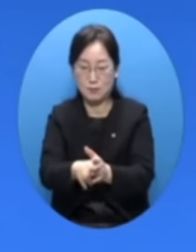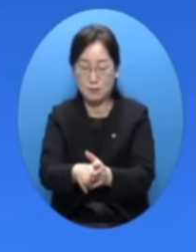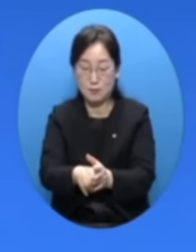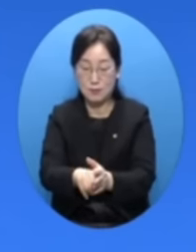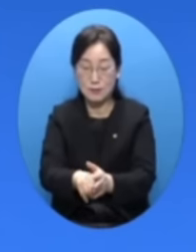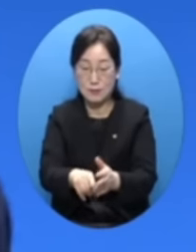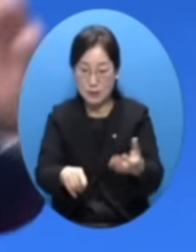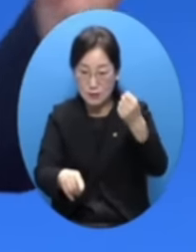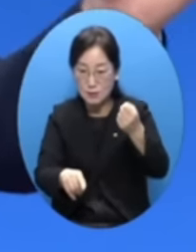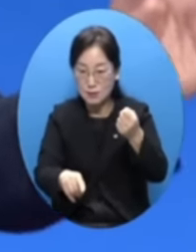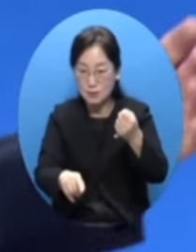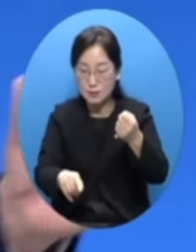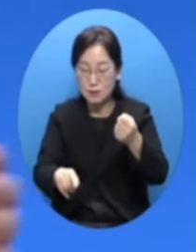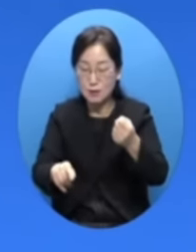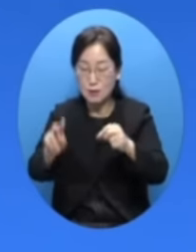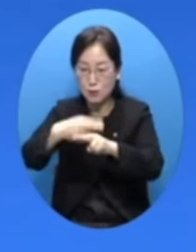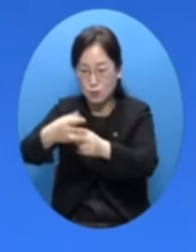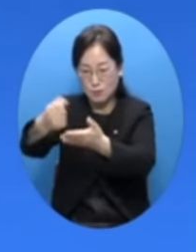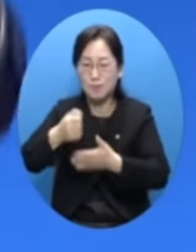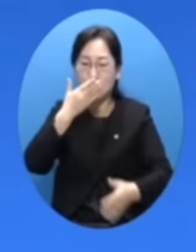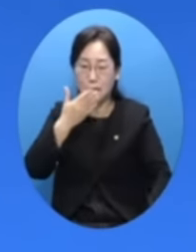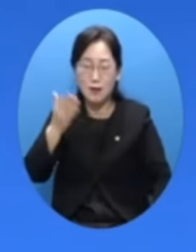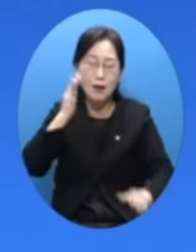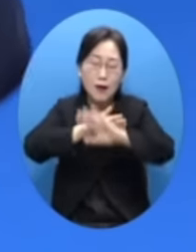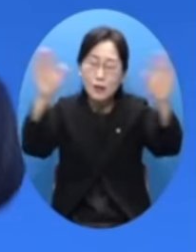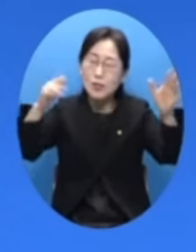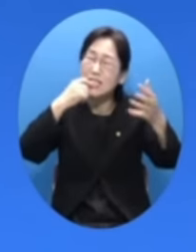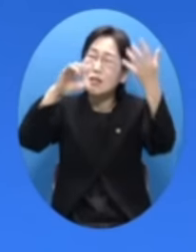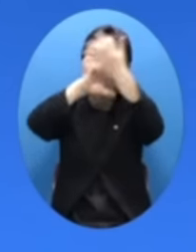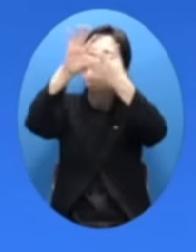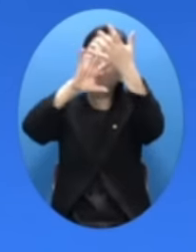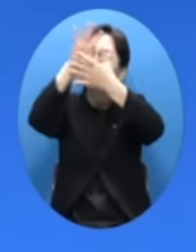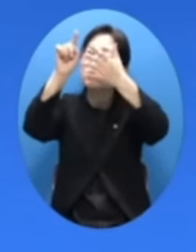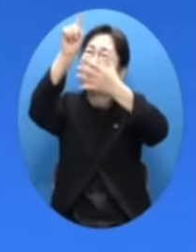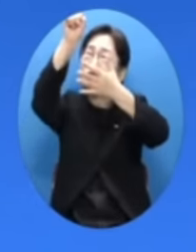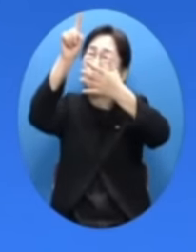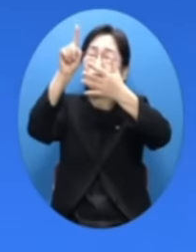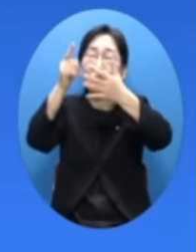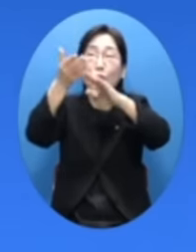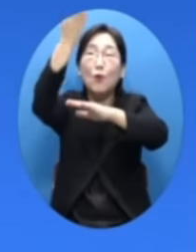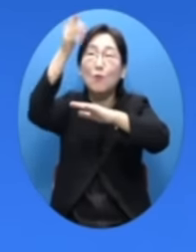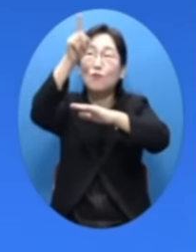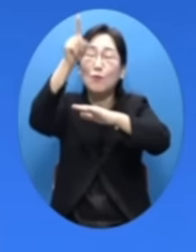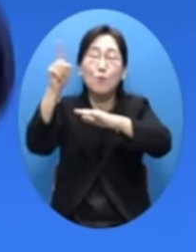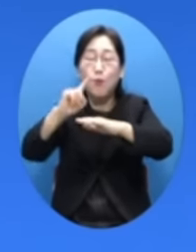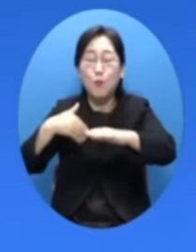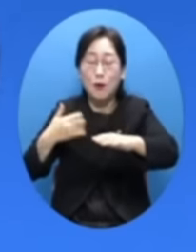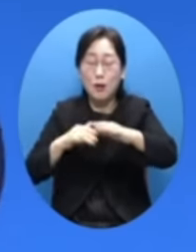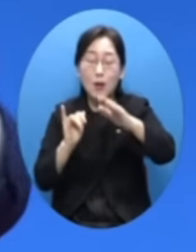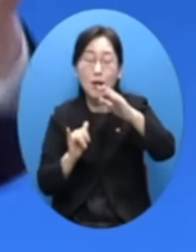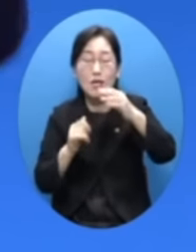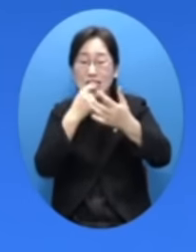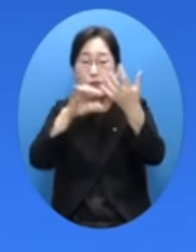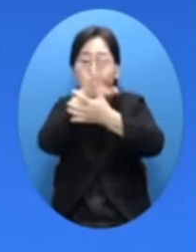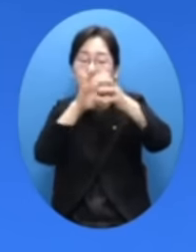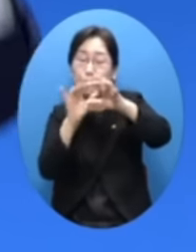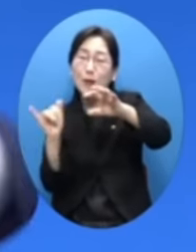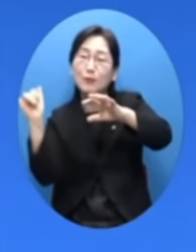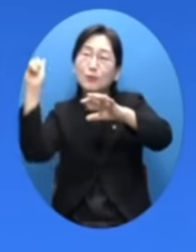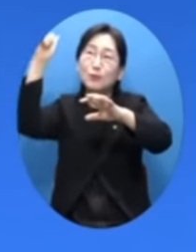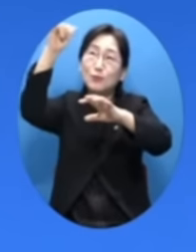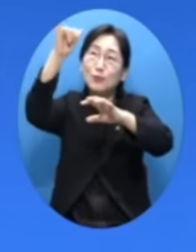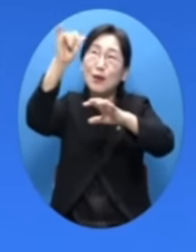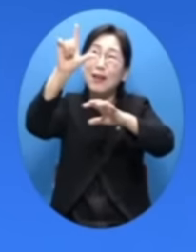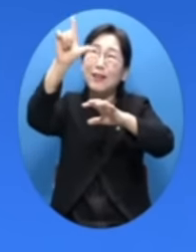우리가 하늘에 구름이 끼면 그 하늘 위에 뭐가 있는지 모릅니다. 그런데 비행기를 타고 구름을 뚫고 올라가 보면 그 위에 밝은